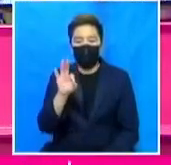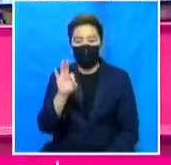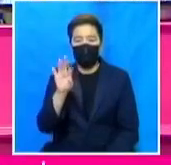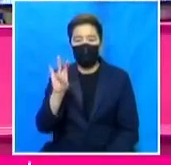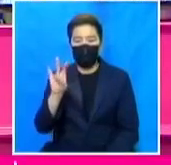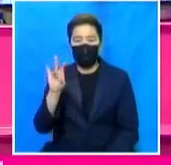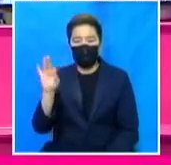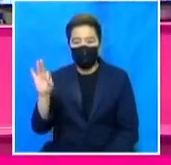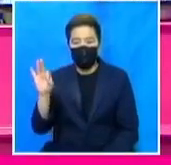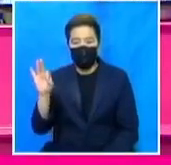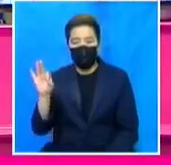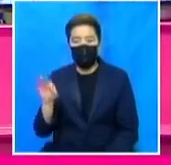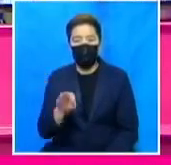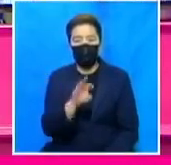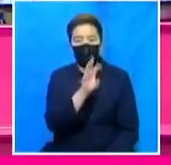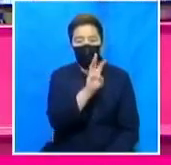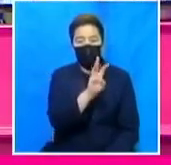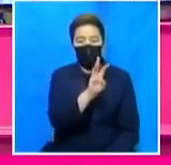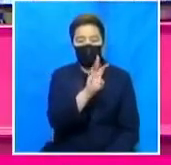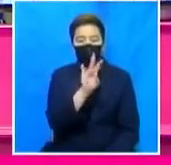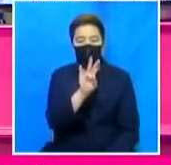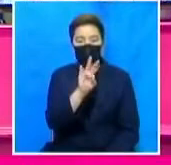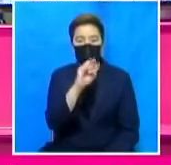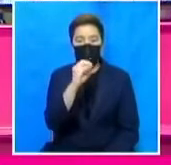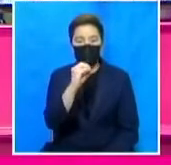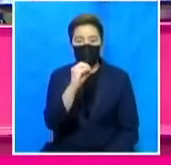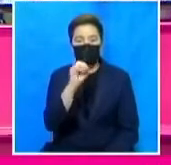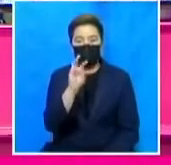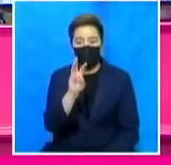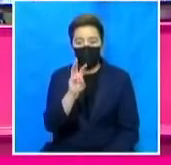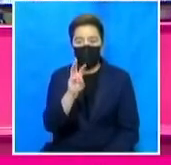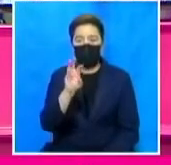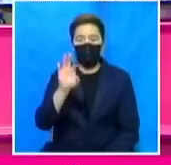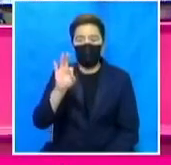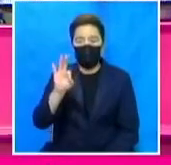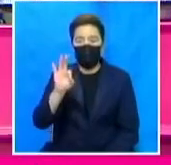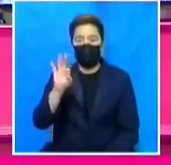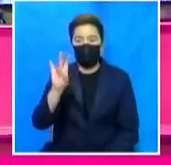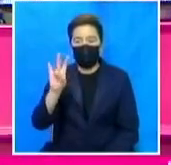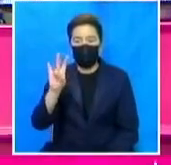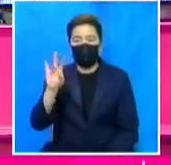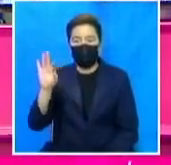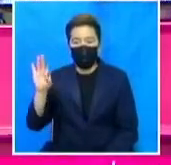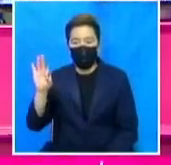9 6 7 0 6 9 7 9